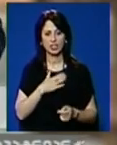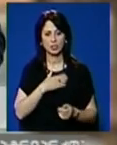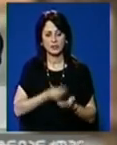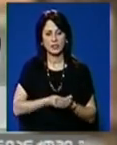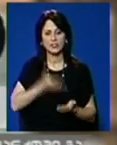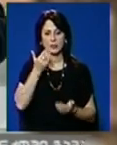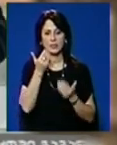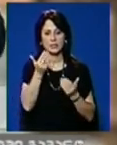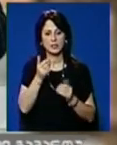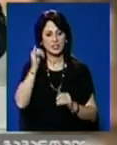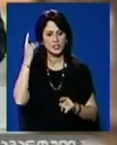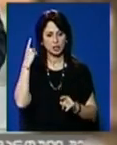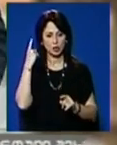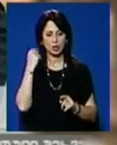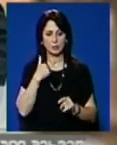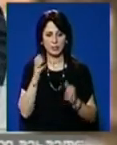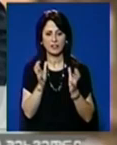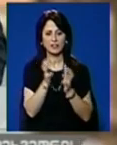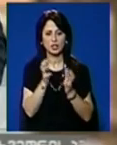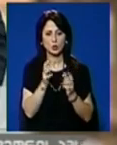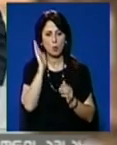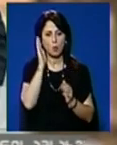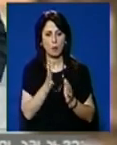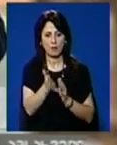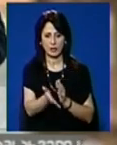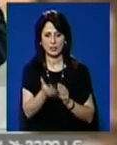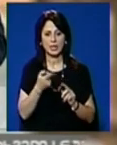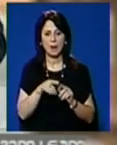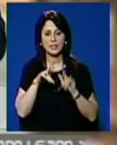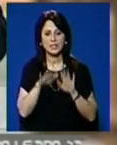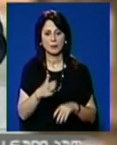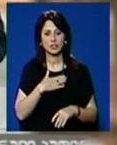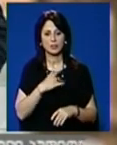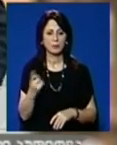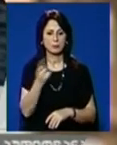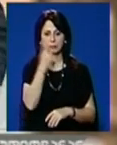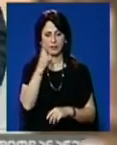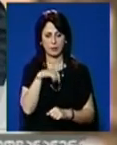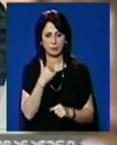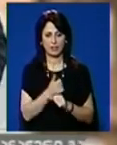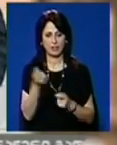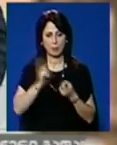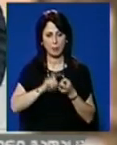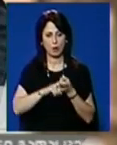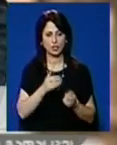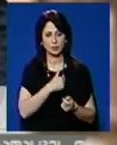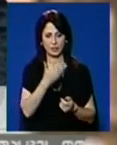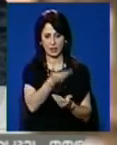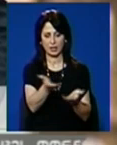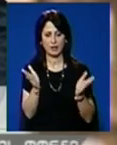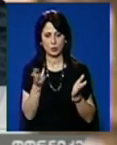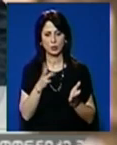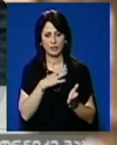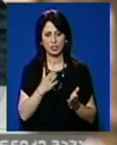ჩემთვის ზვირფასია მისი წარსული და მინდა ვიზრუნო მის აწყოსა და მომავალზე. და ამ საქმეში ჩემი უპირველესი და მთავარი მოკავშირეები მინდა გახდეთ